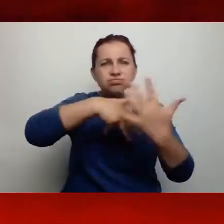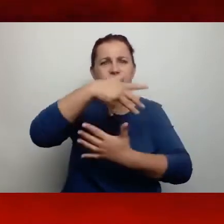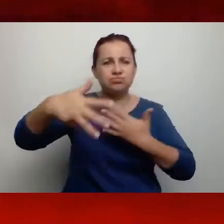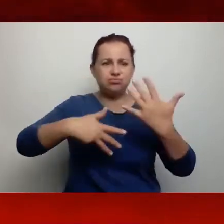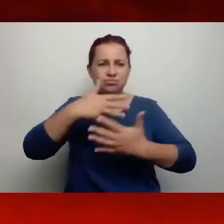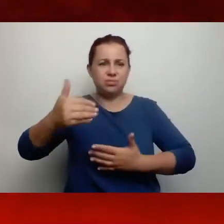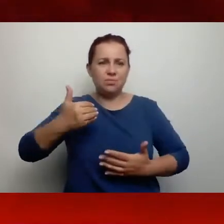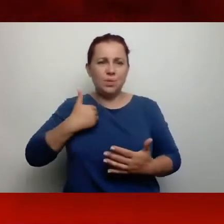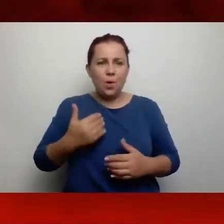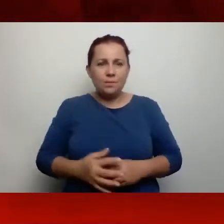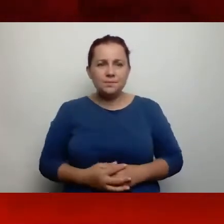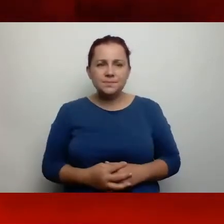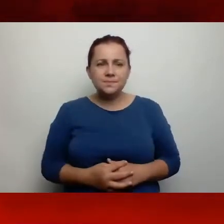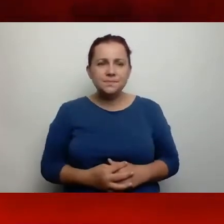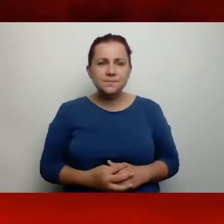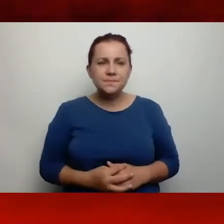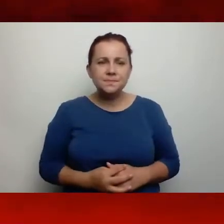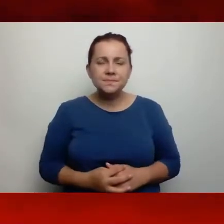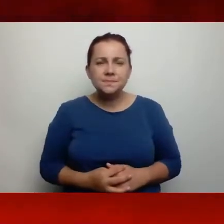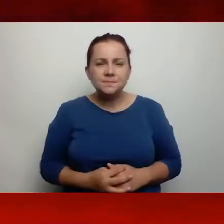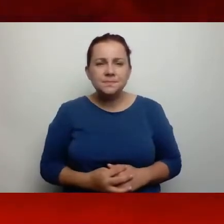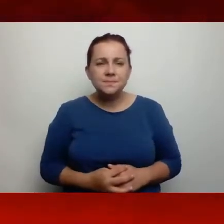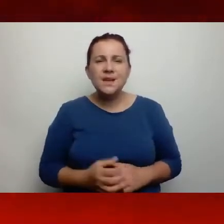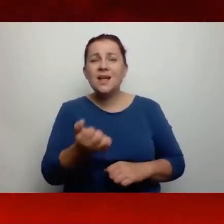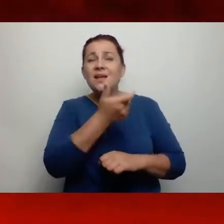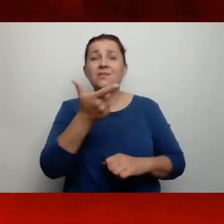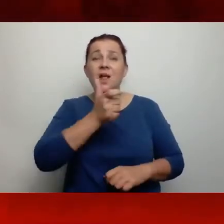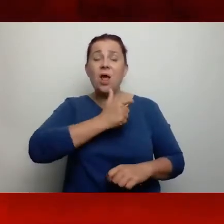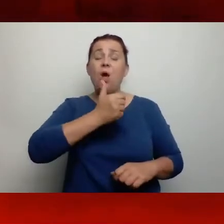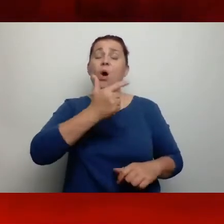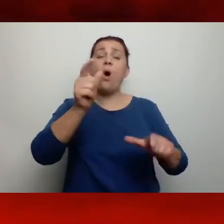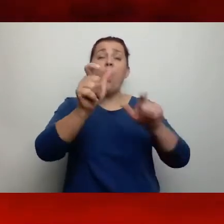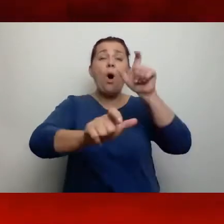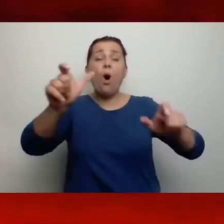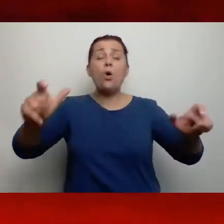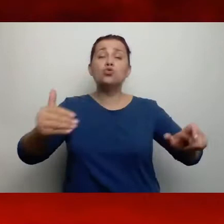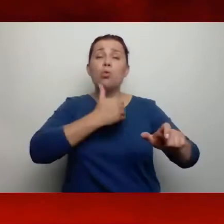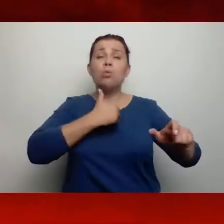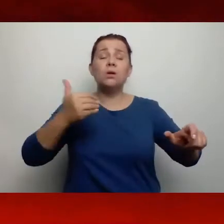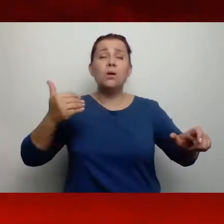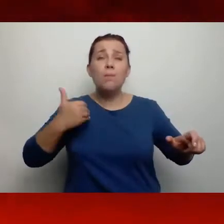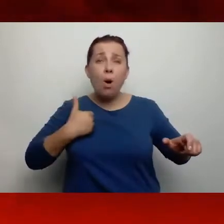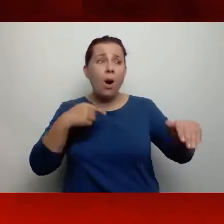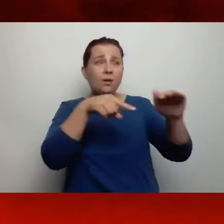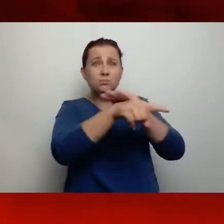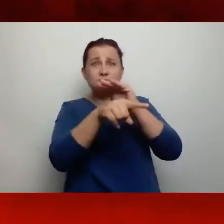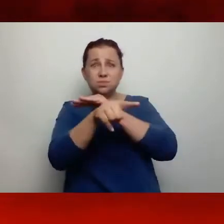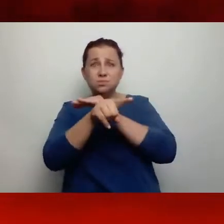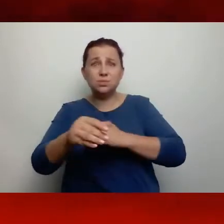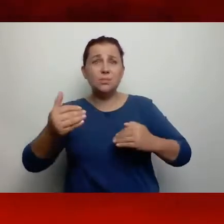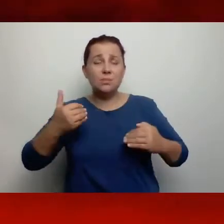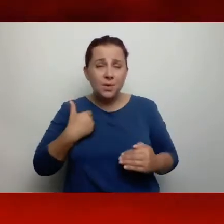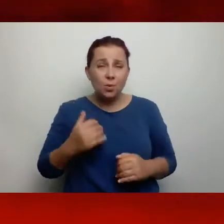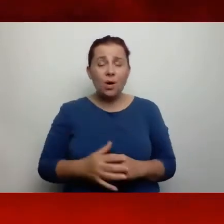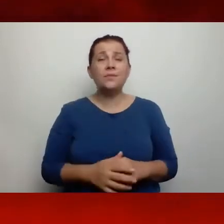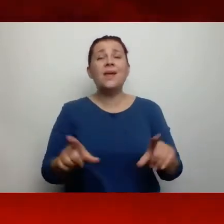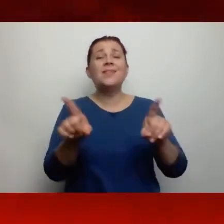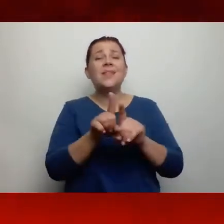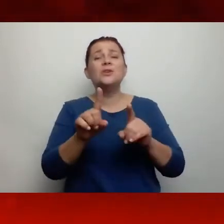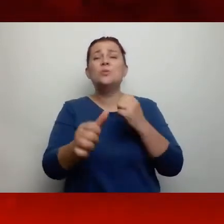życiu wielu Polaków na emigracji nastał, oraz z tego powodu, że